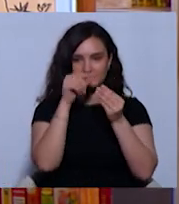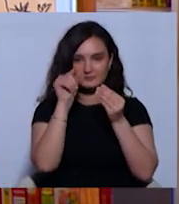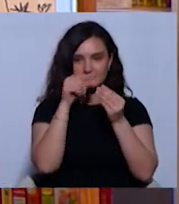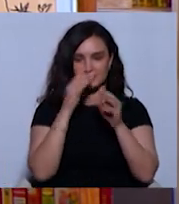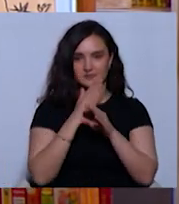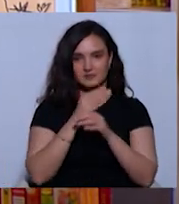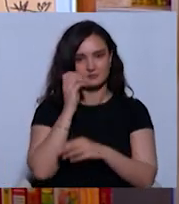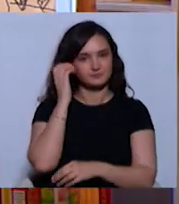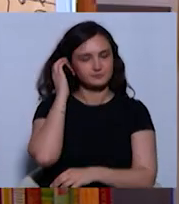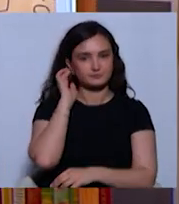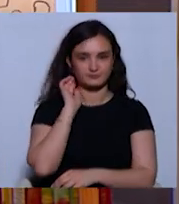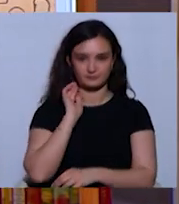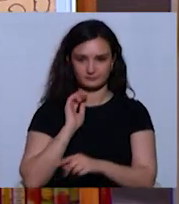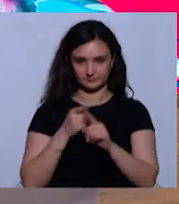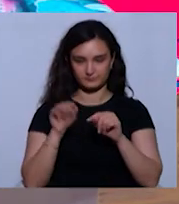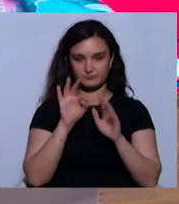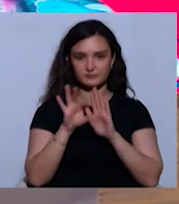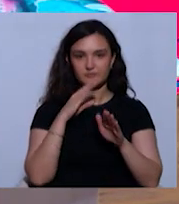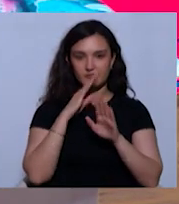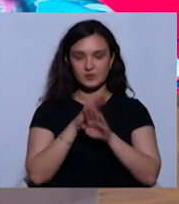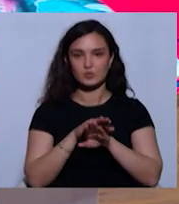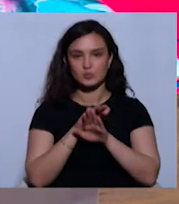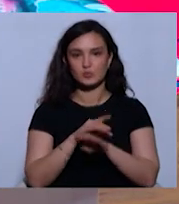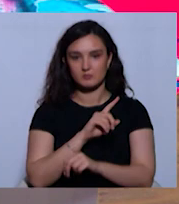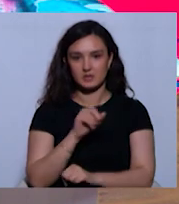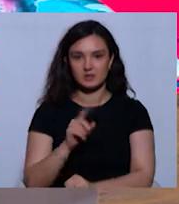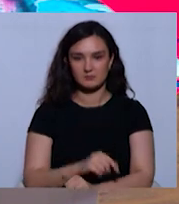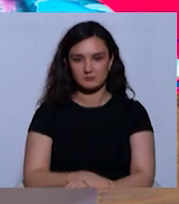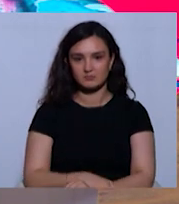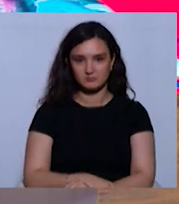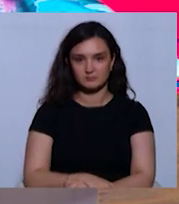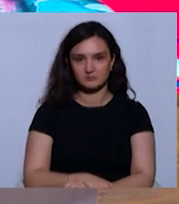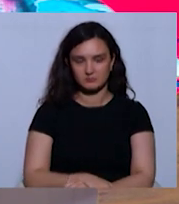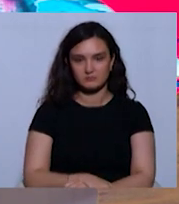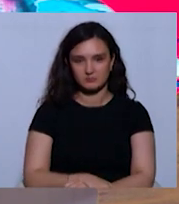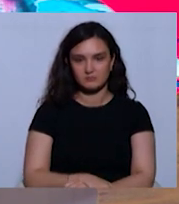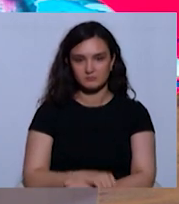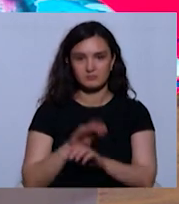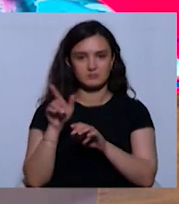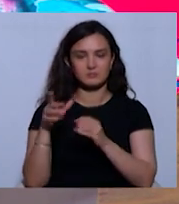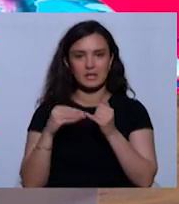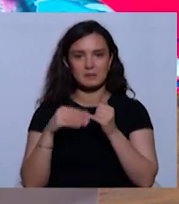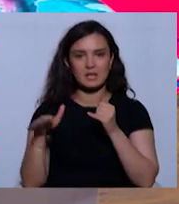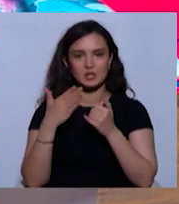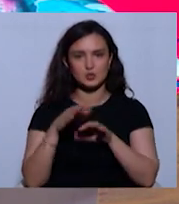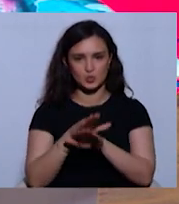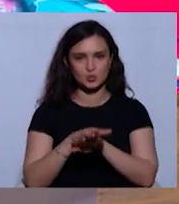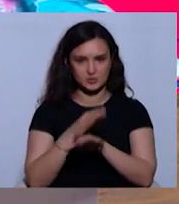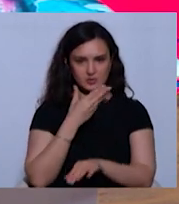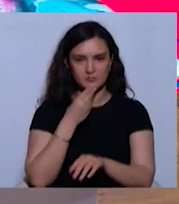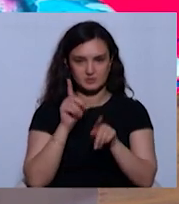აქვს. ამის გამო ავირჩიე მე წყლის კუ, თუმცა ხმელეთის კუც არ არის უშნო. არა.